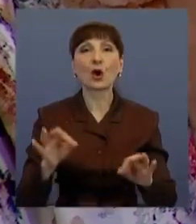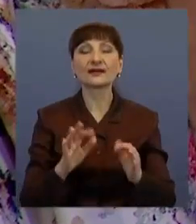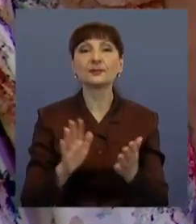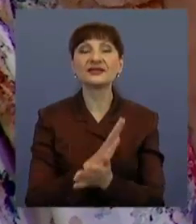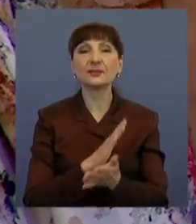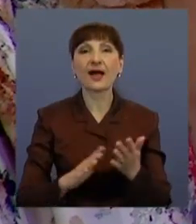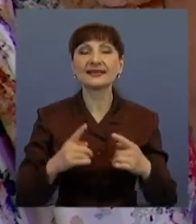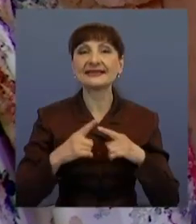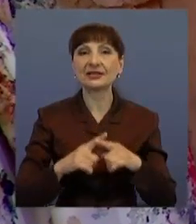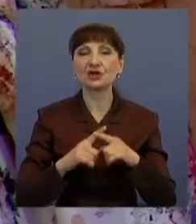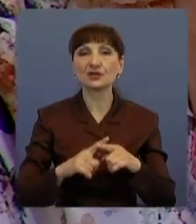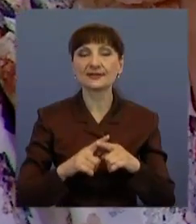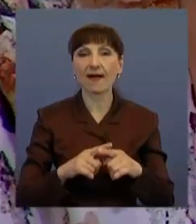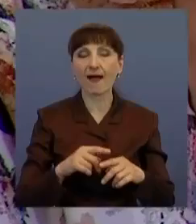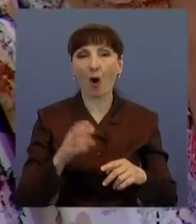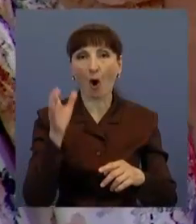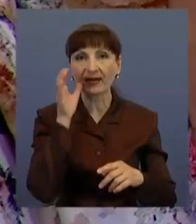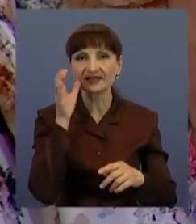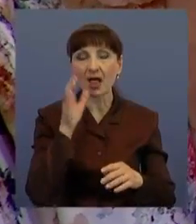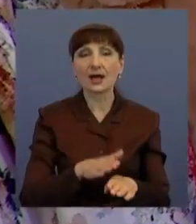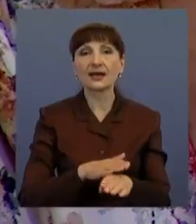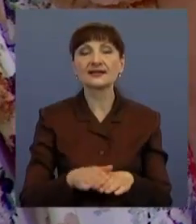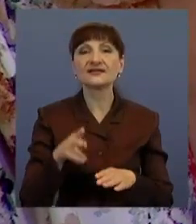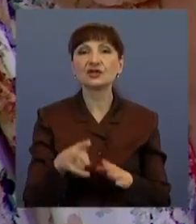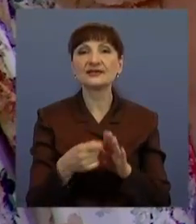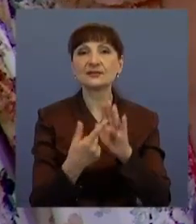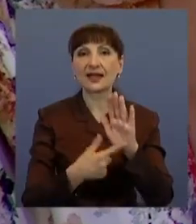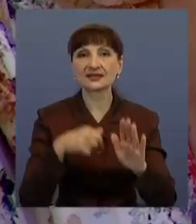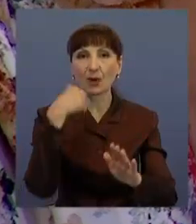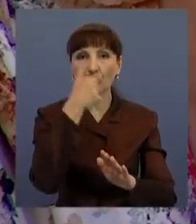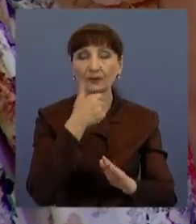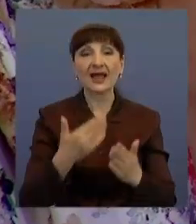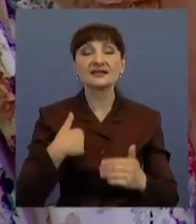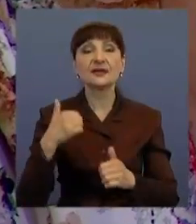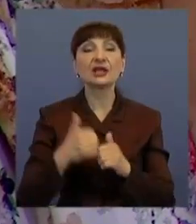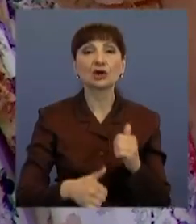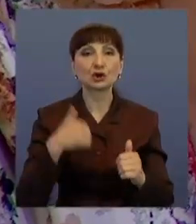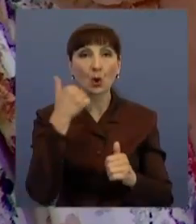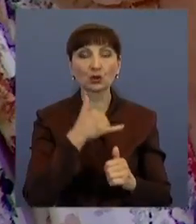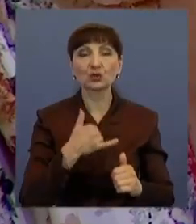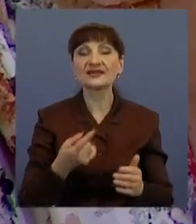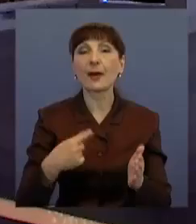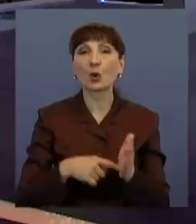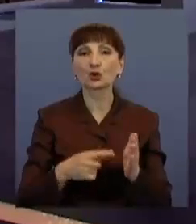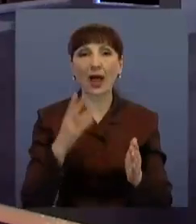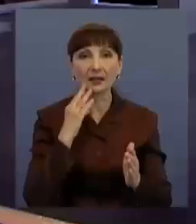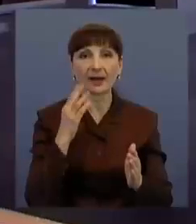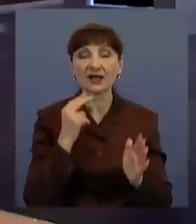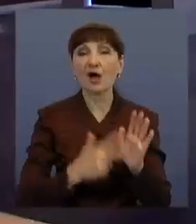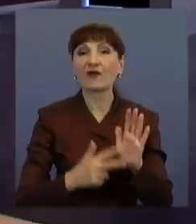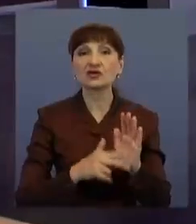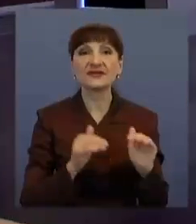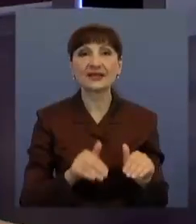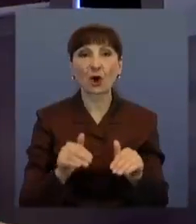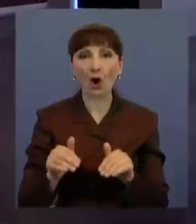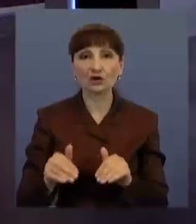техническое и профессиональное образование», оно реализуется с 2017 года. В прошлом, если мы ежегодно, у нас по городу Алматы 80 колледжей,